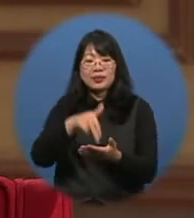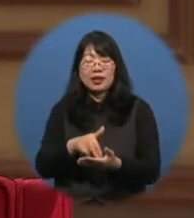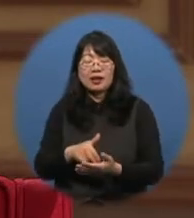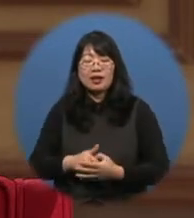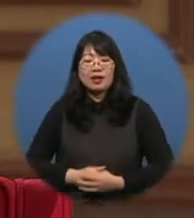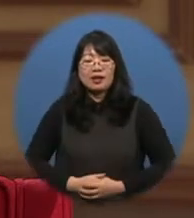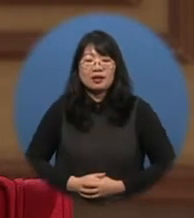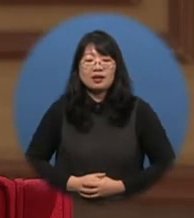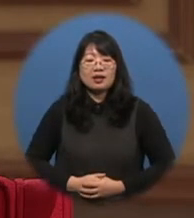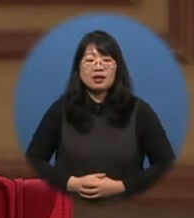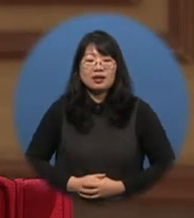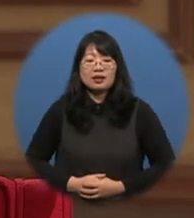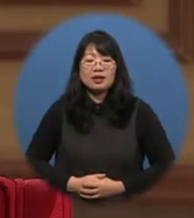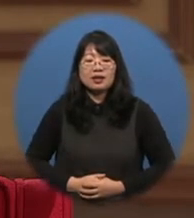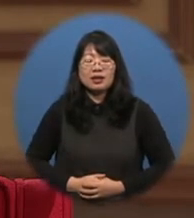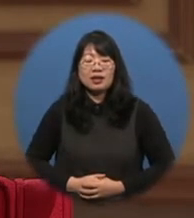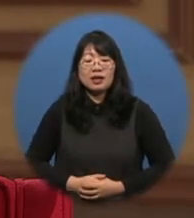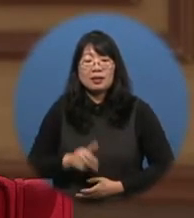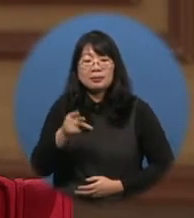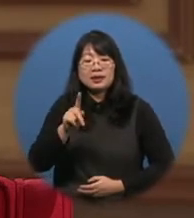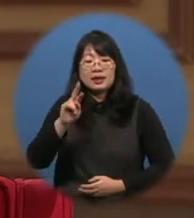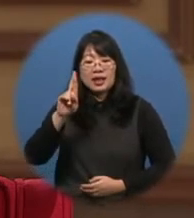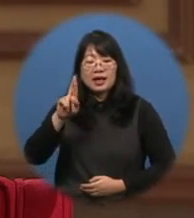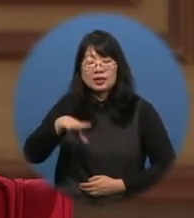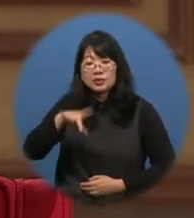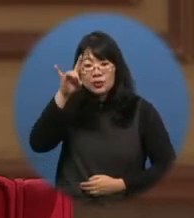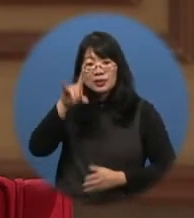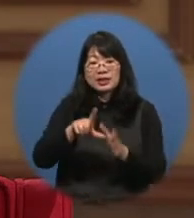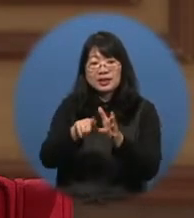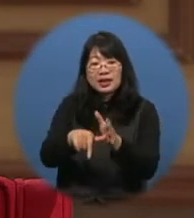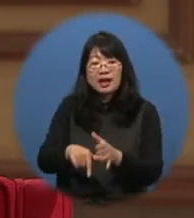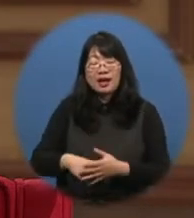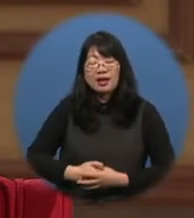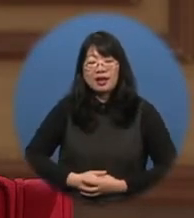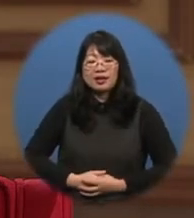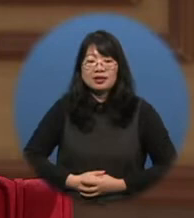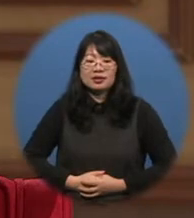PR 그 초기에 PR의 그